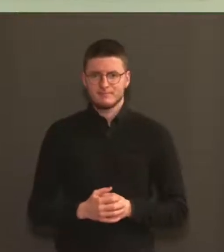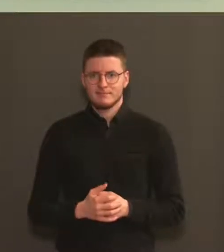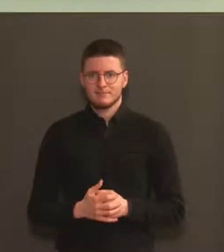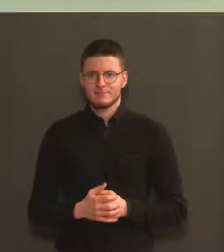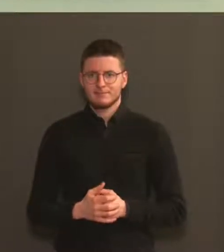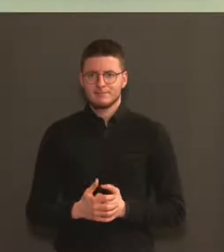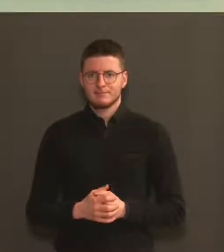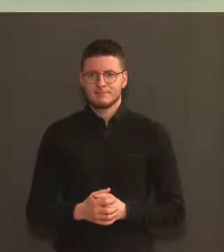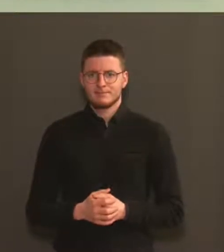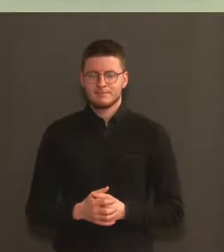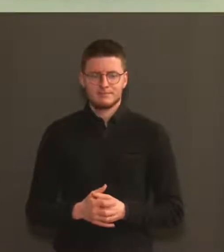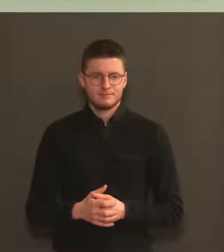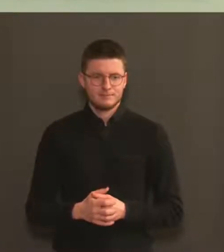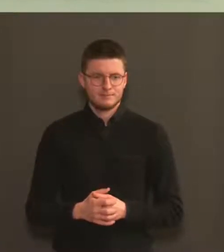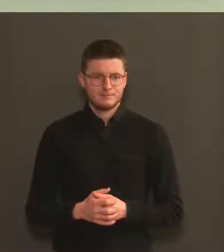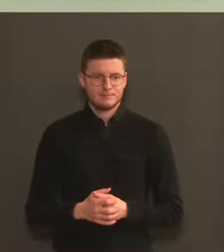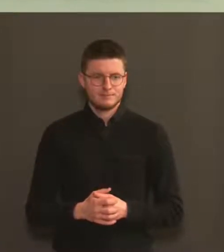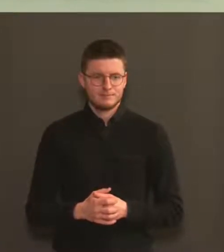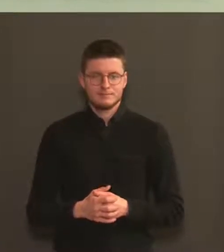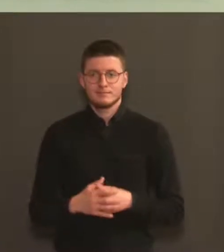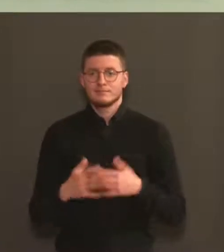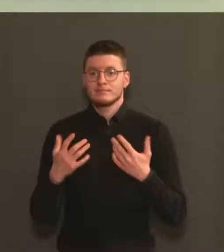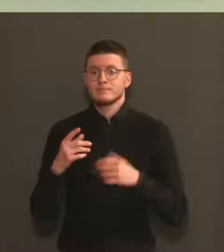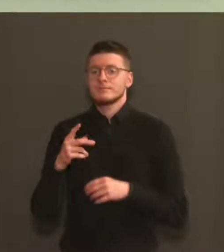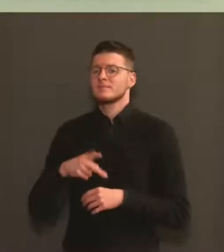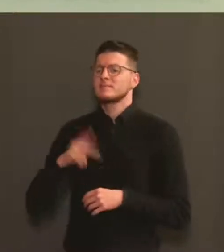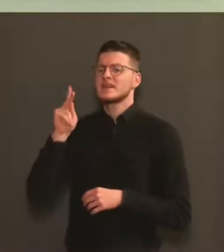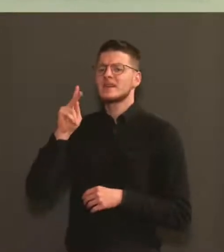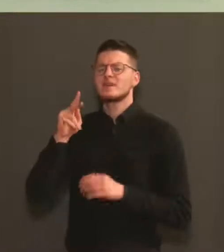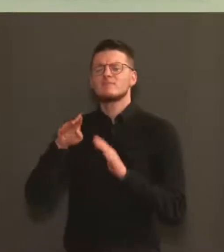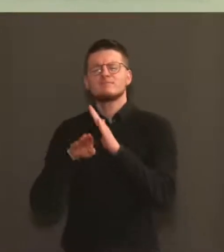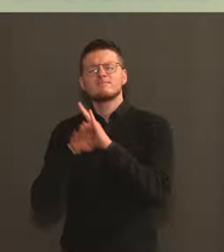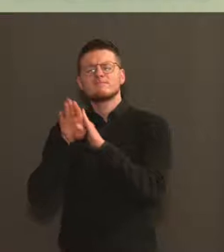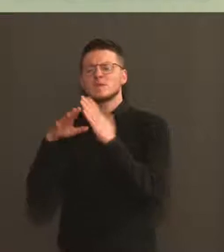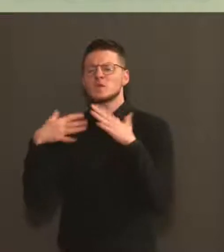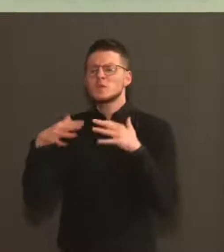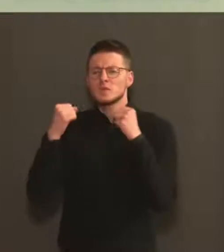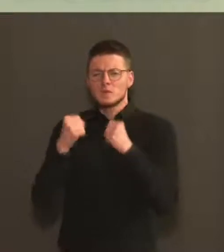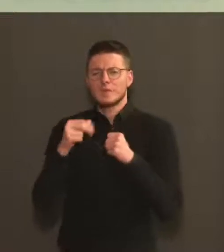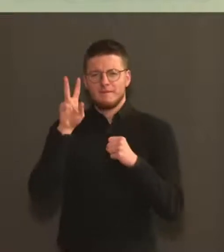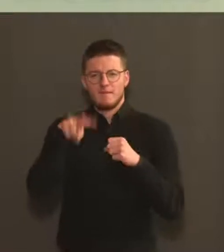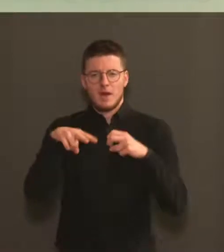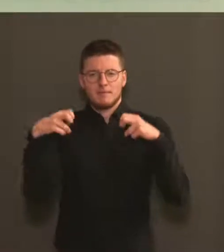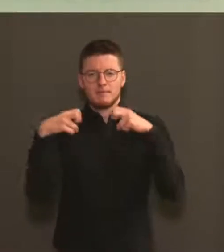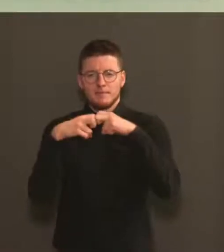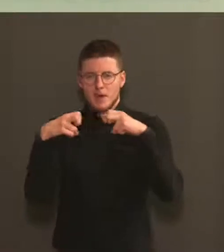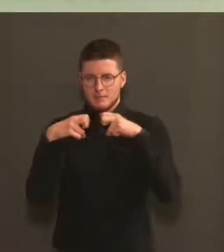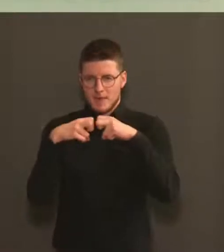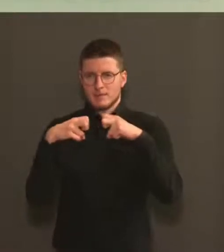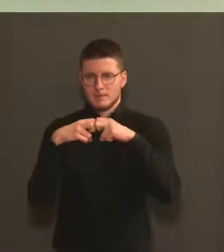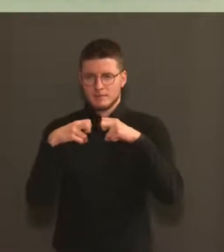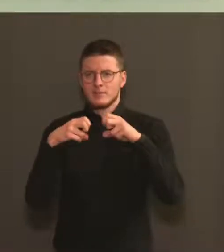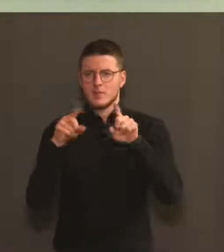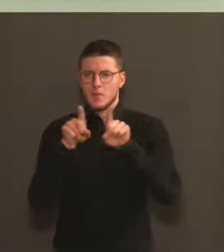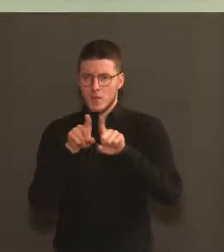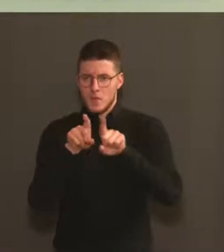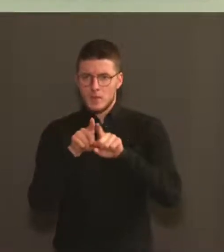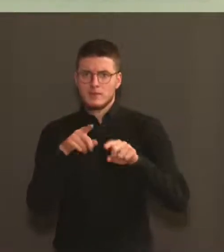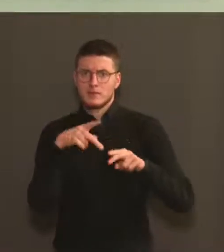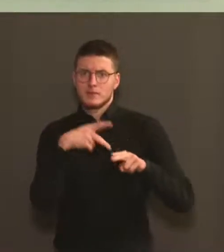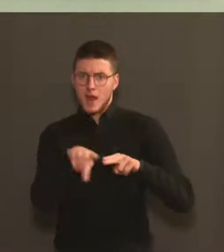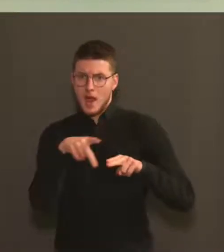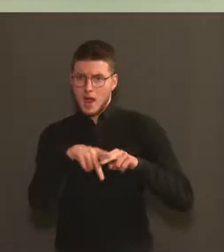De grootste toename zien we momenteel in de provincie Vlaams-Brabant en ook in de provincie Namen